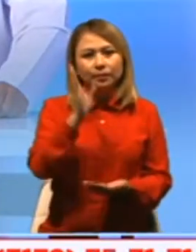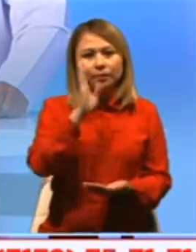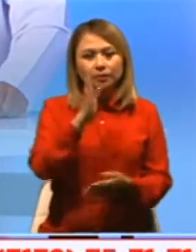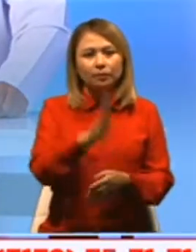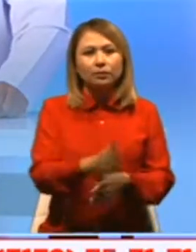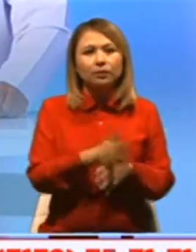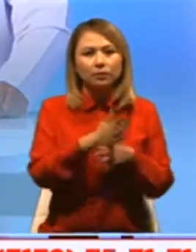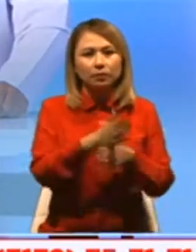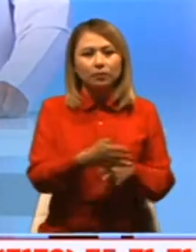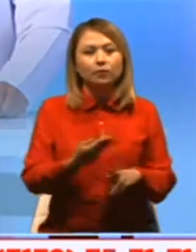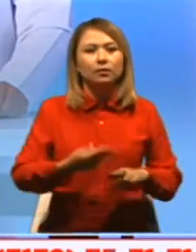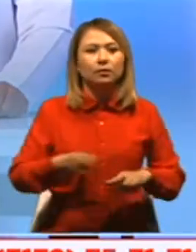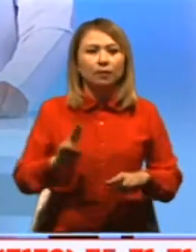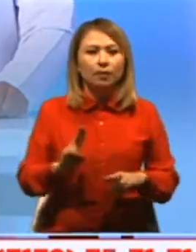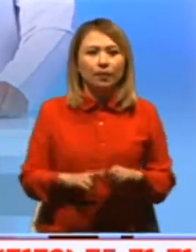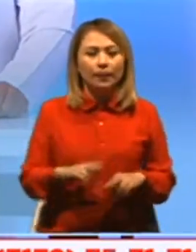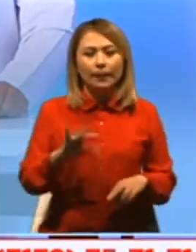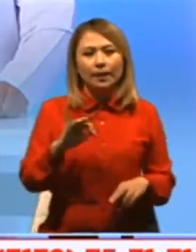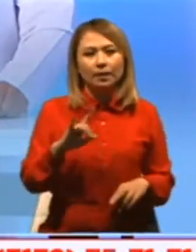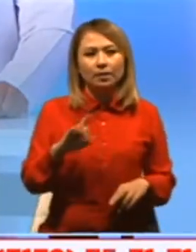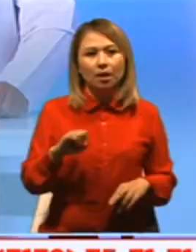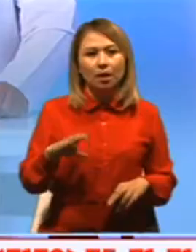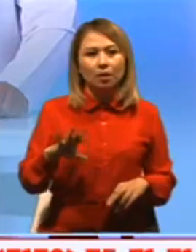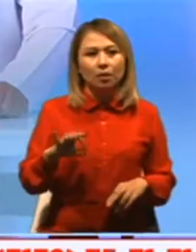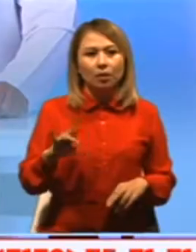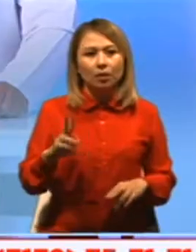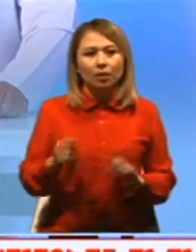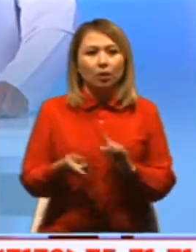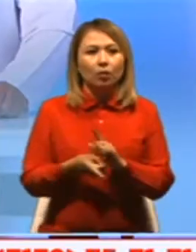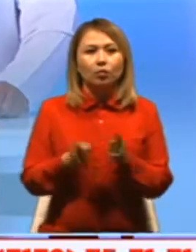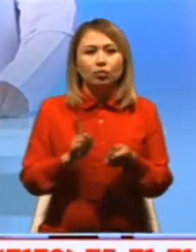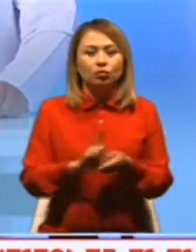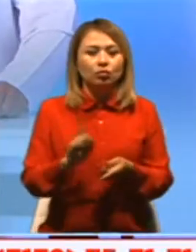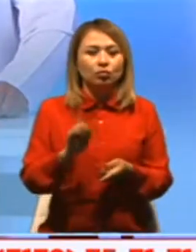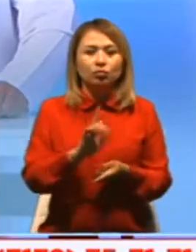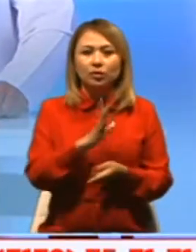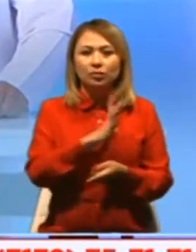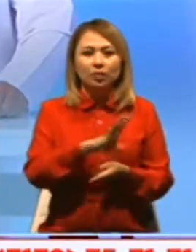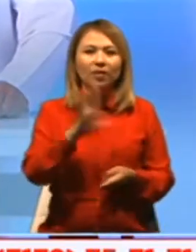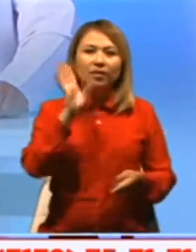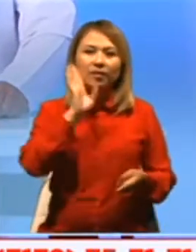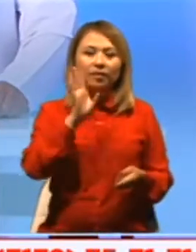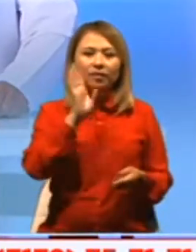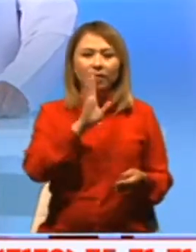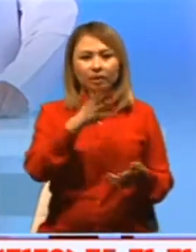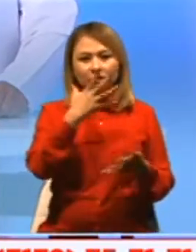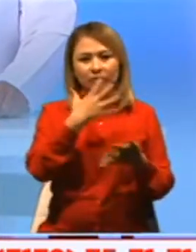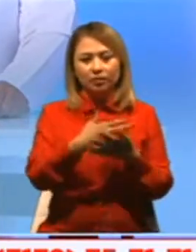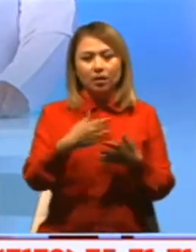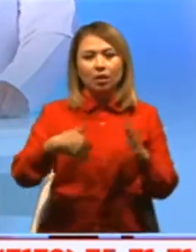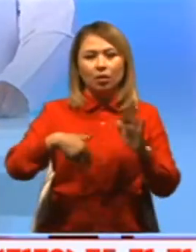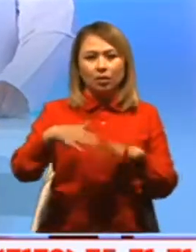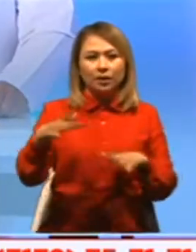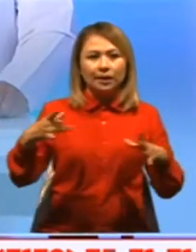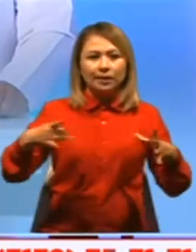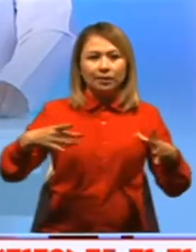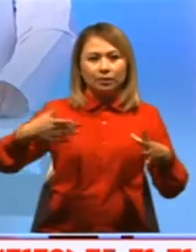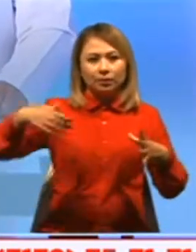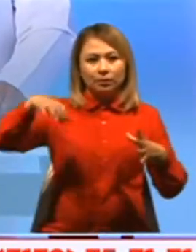сайын. Сол үшін изотоникалық өзгерістер болмас үшін судың өз қалпын сақтау үшін, яғни шыны ыдыстардан ішкеніңіз абзалырақ